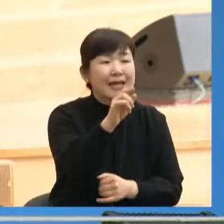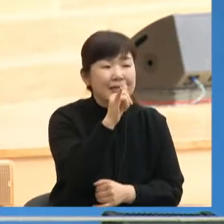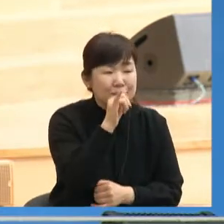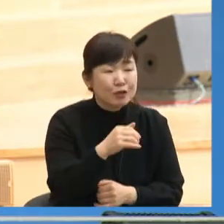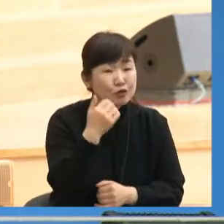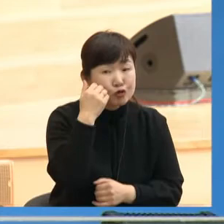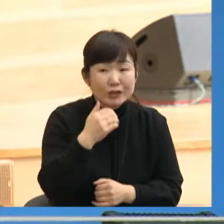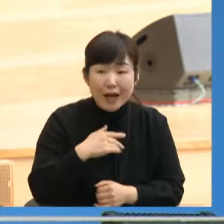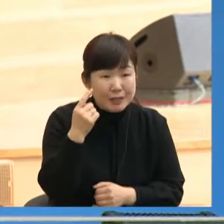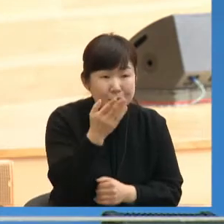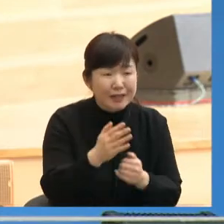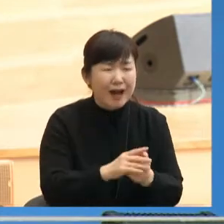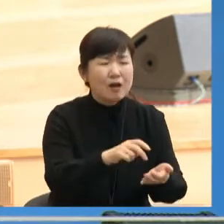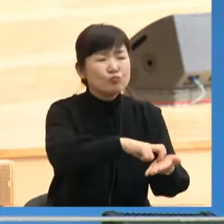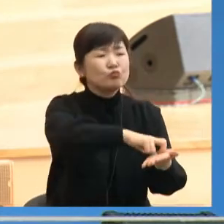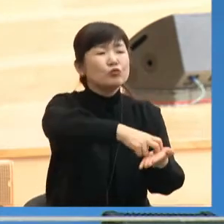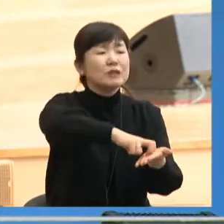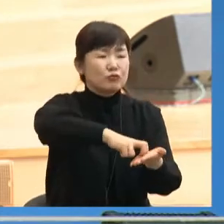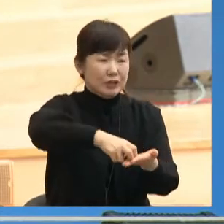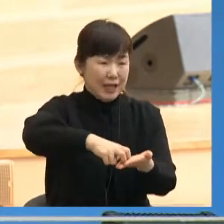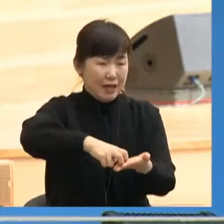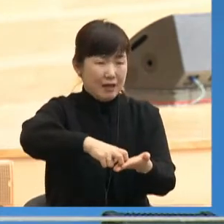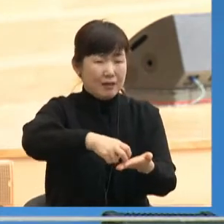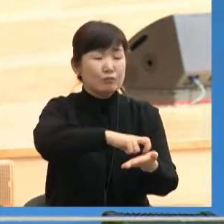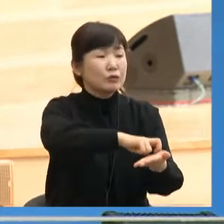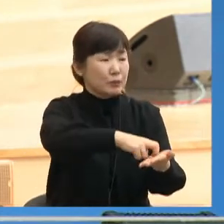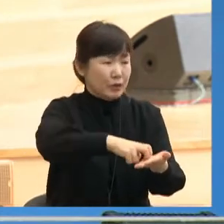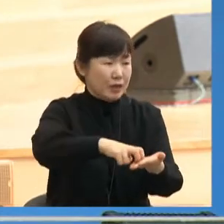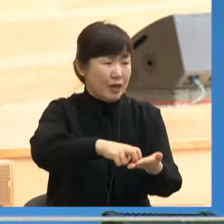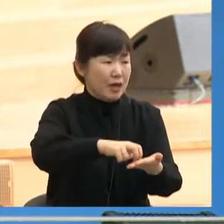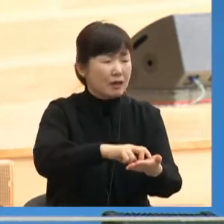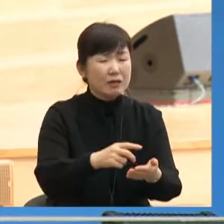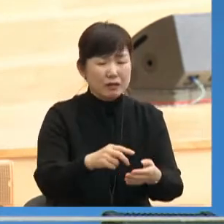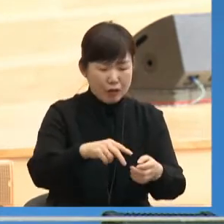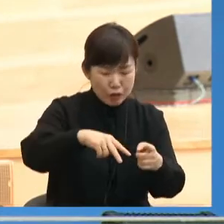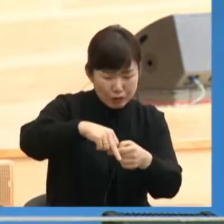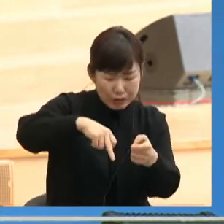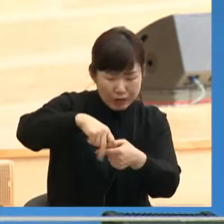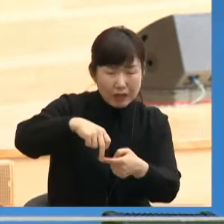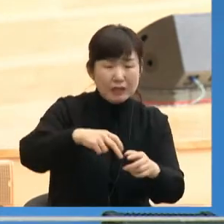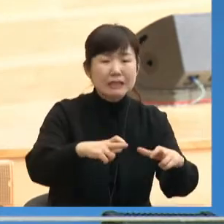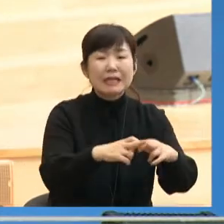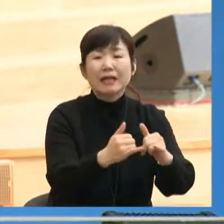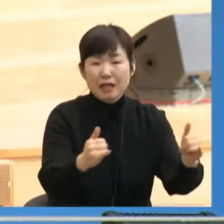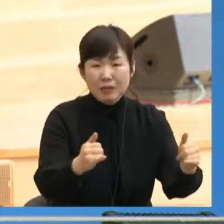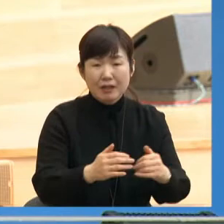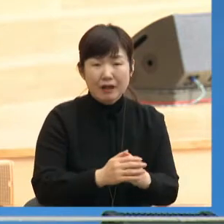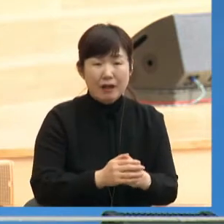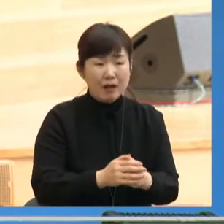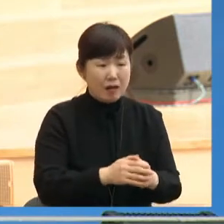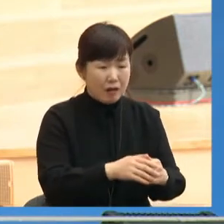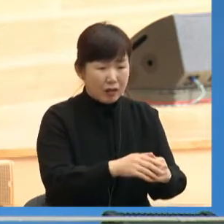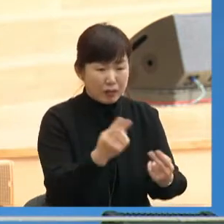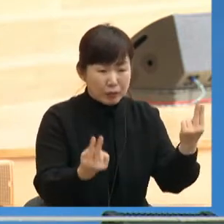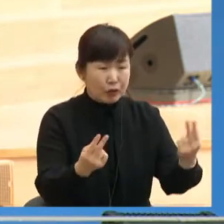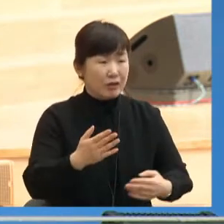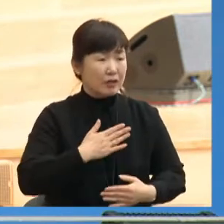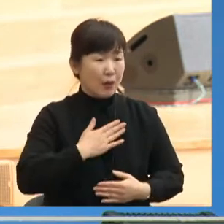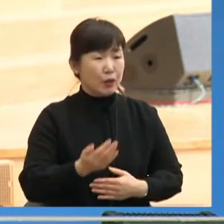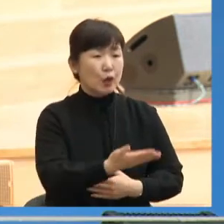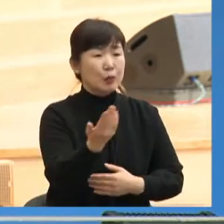가르쳐드릴까요? 무비보셋입니다. 그는 두 발을 쓰지 못하는 장애인이었습니다. 그럼 우리는요?